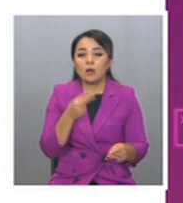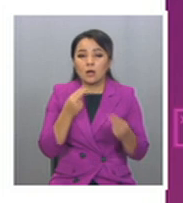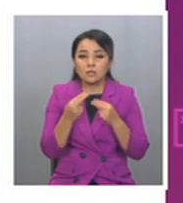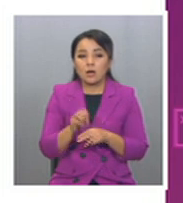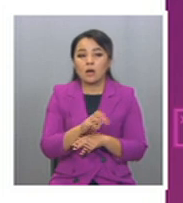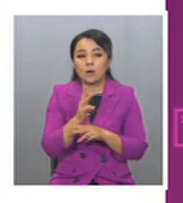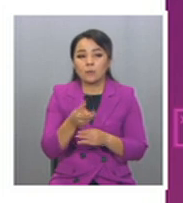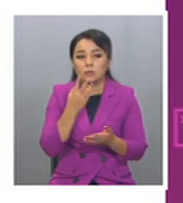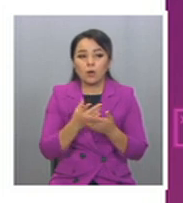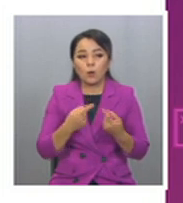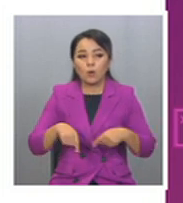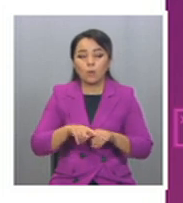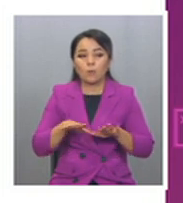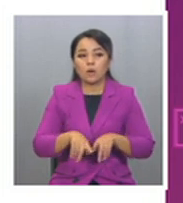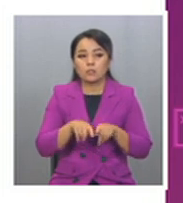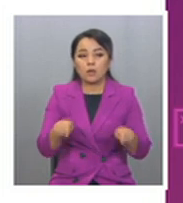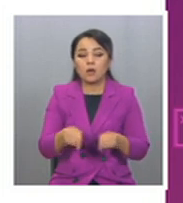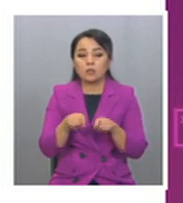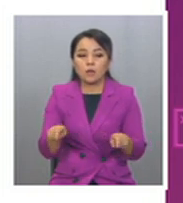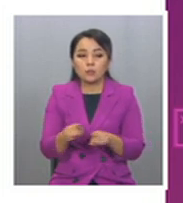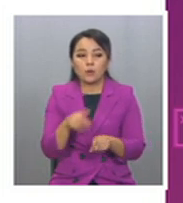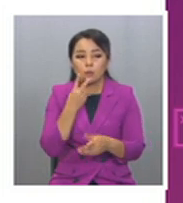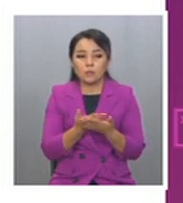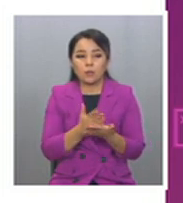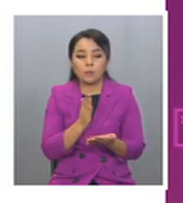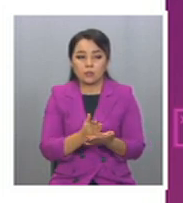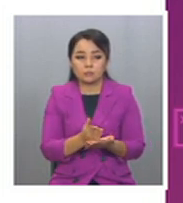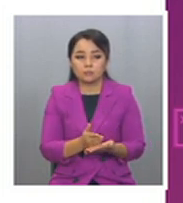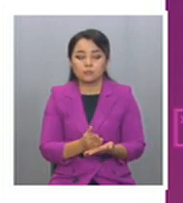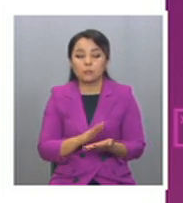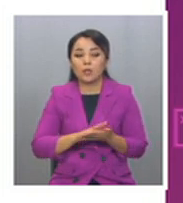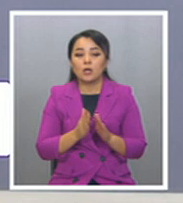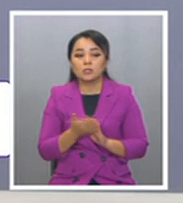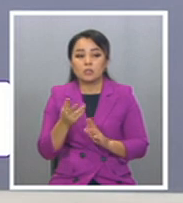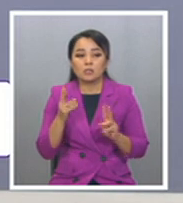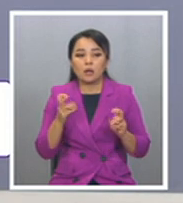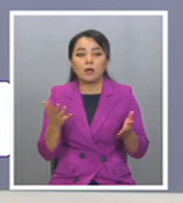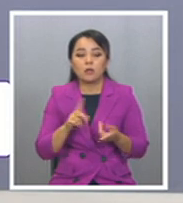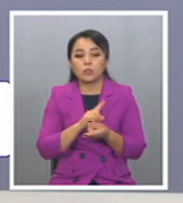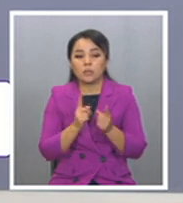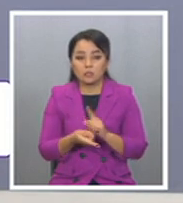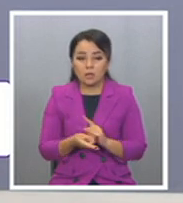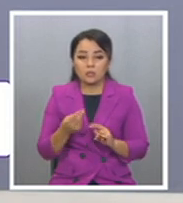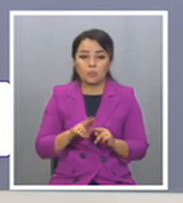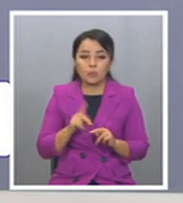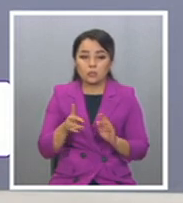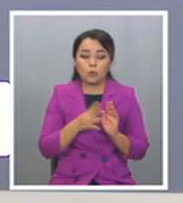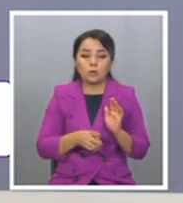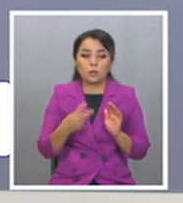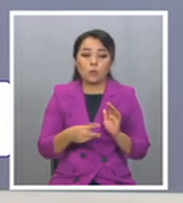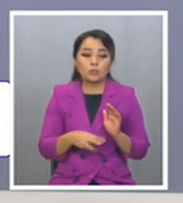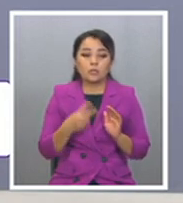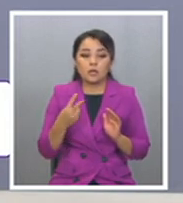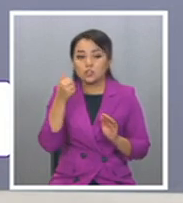қамтамасыз ететін қоғамдық орындардың ашылуымен де көрініс тапты. Жағдай қай кезде өзгерді? Бұл жағдай 1932-жылы Америка